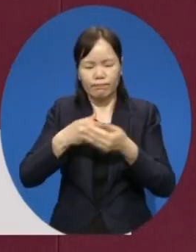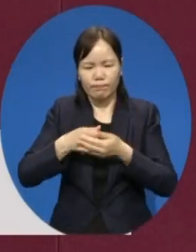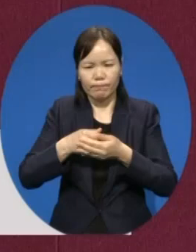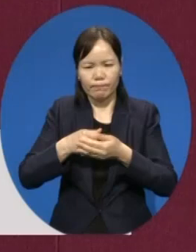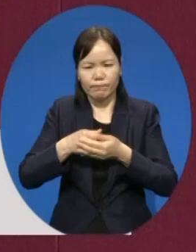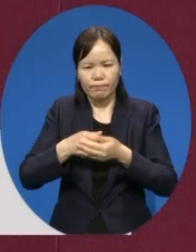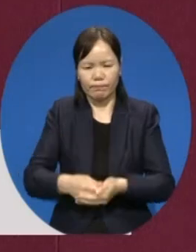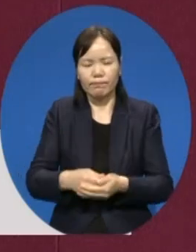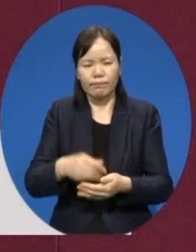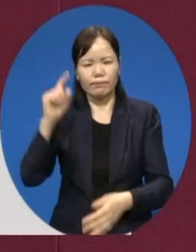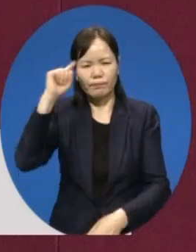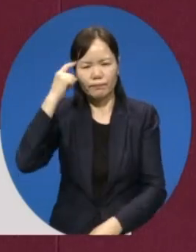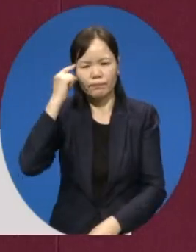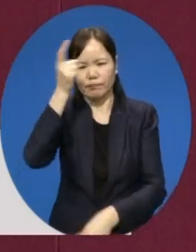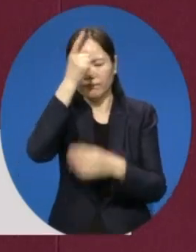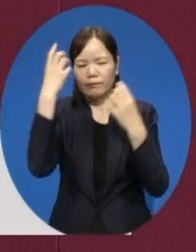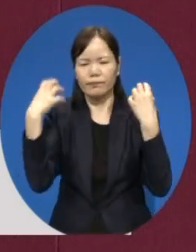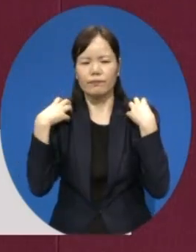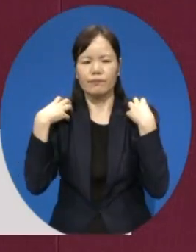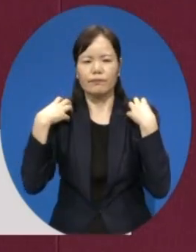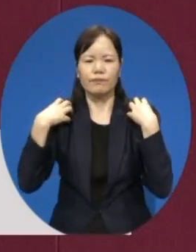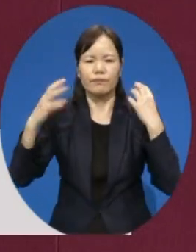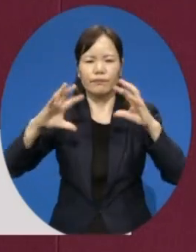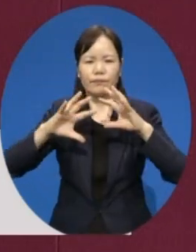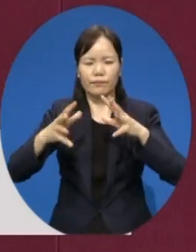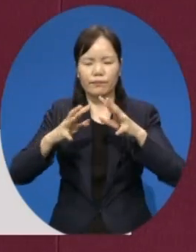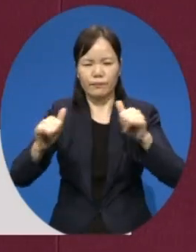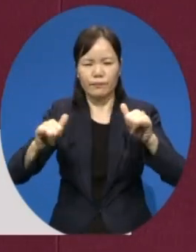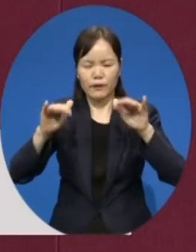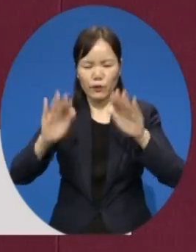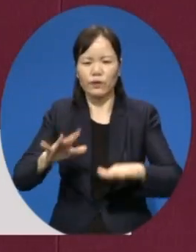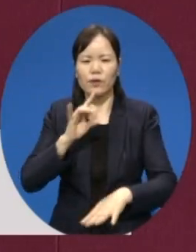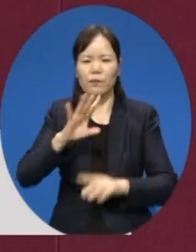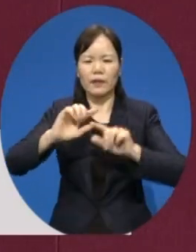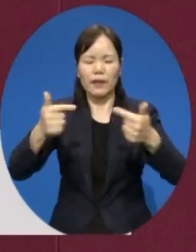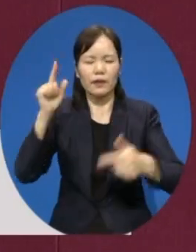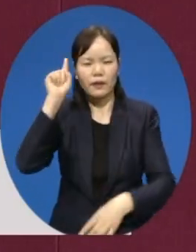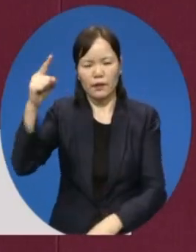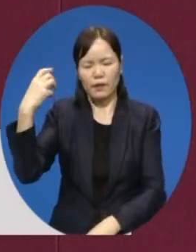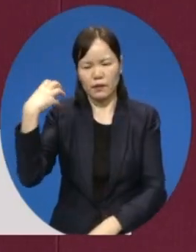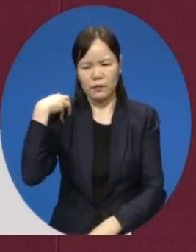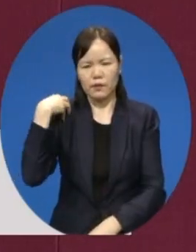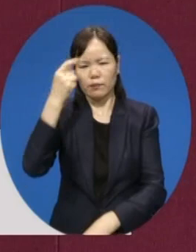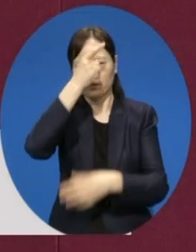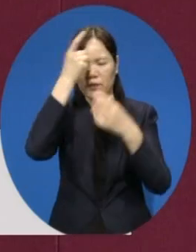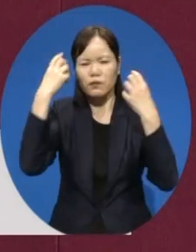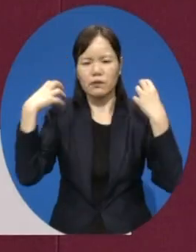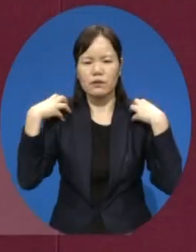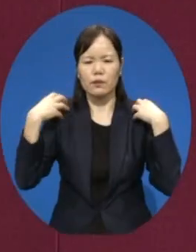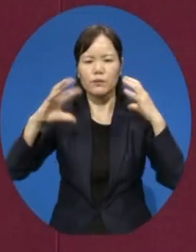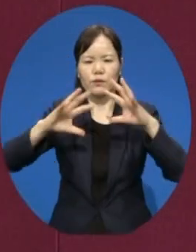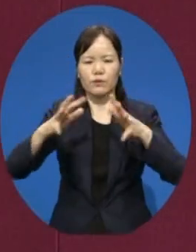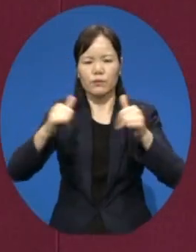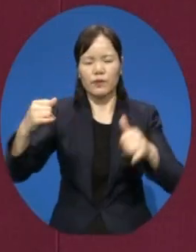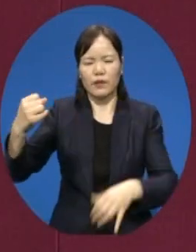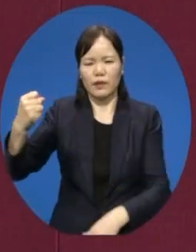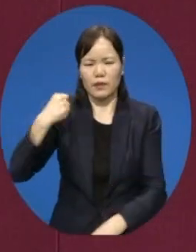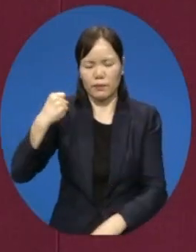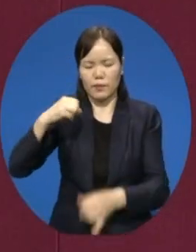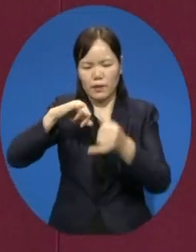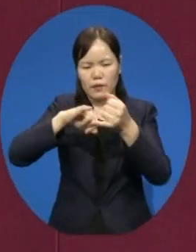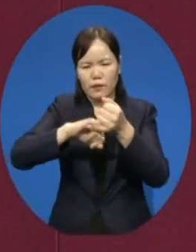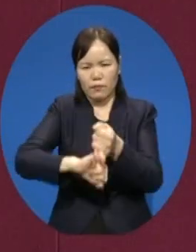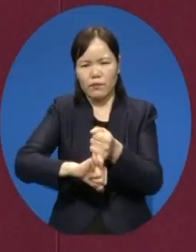정부, 국민의 오늘만이 아니라 내일을 책임질 수 있는 정부, 우리 국민의힘이